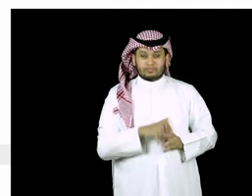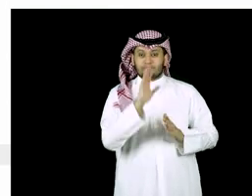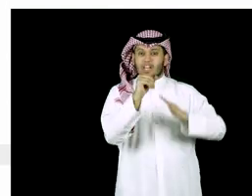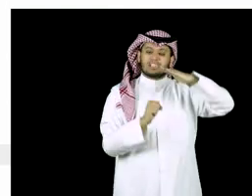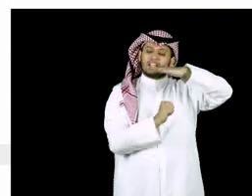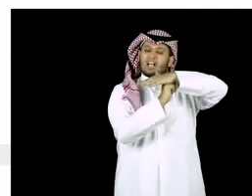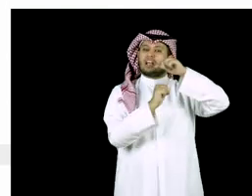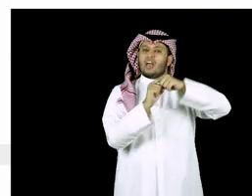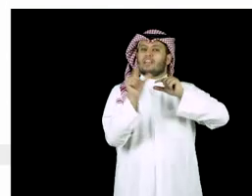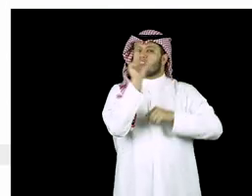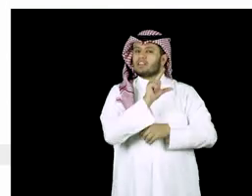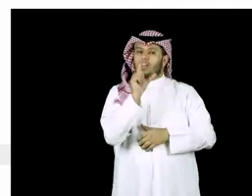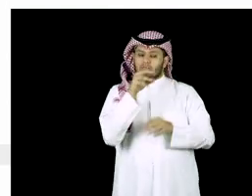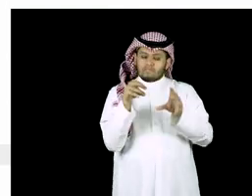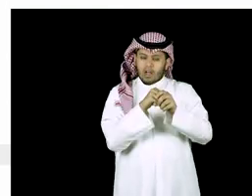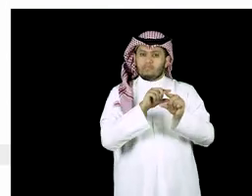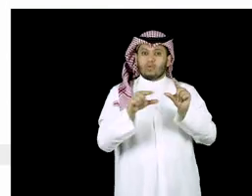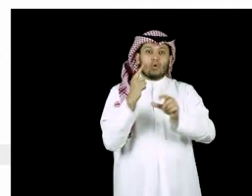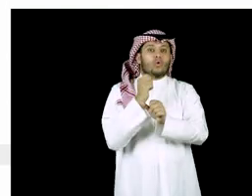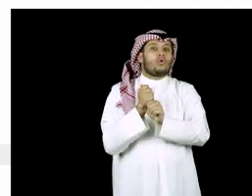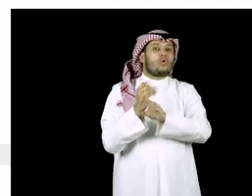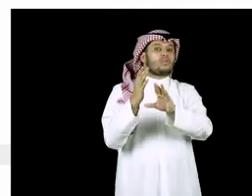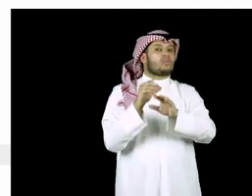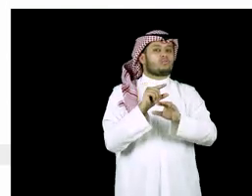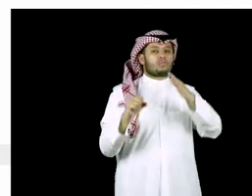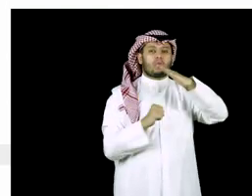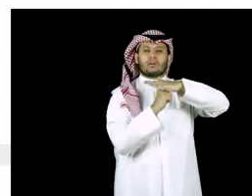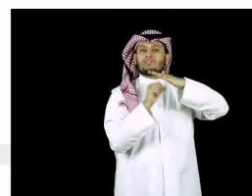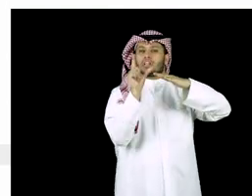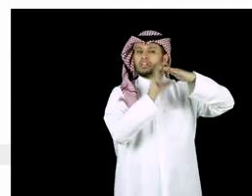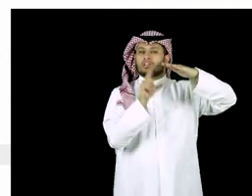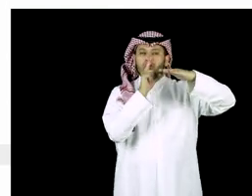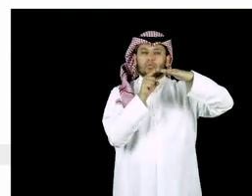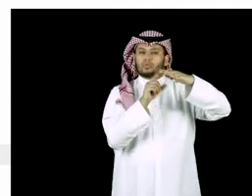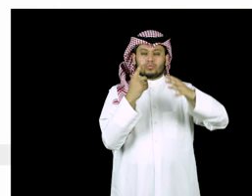تأصيل الحرية في النظام السياسي الإسلامي: